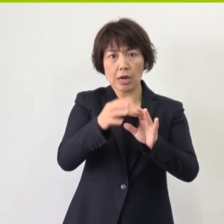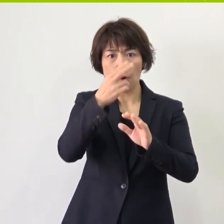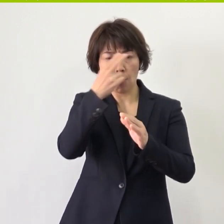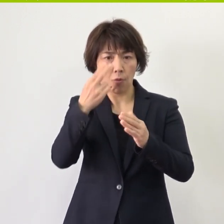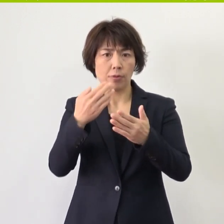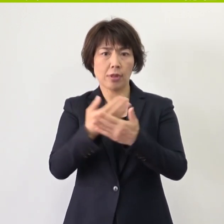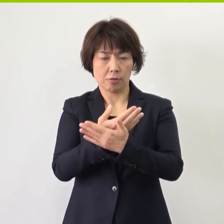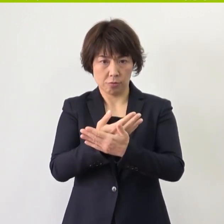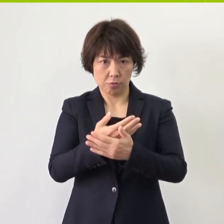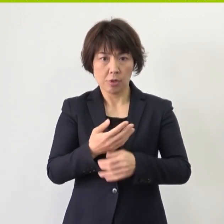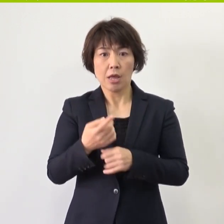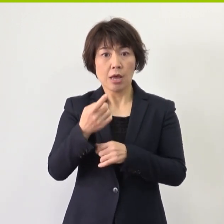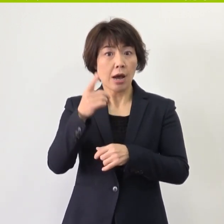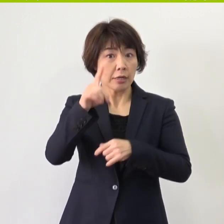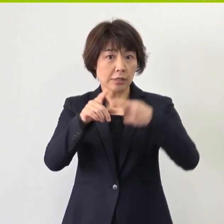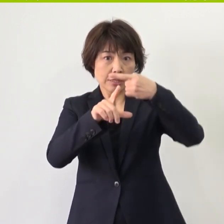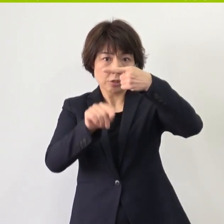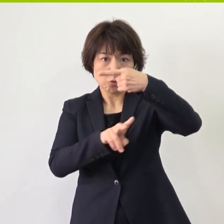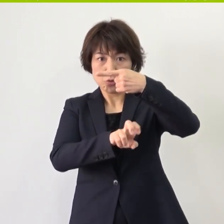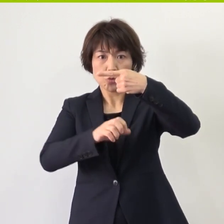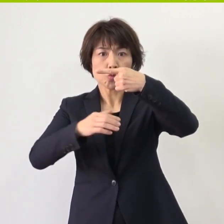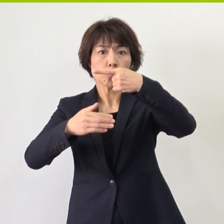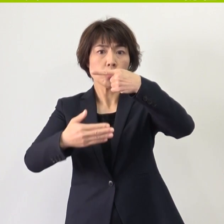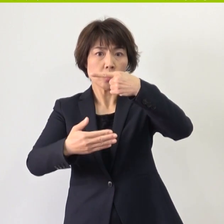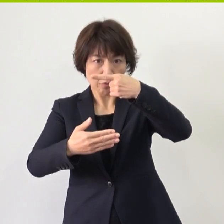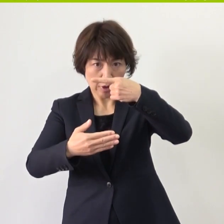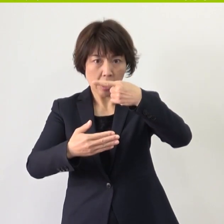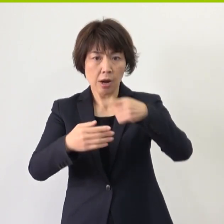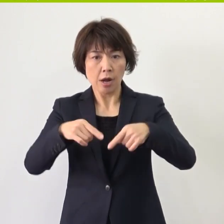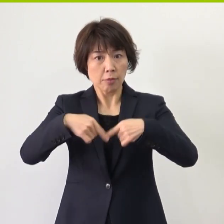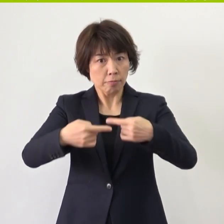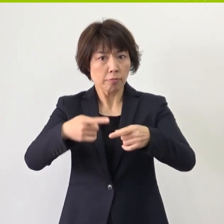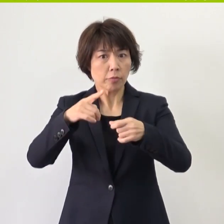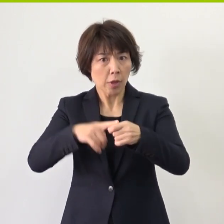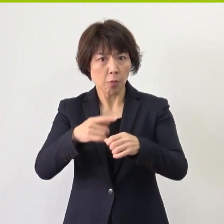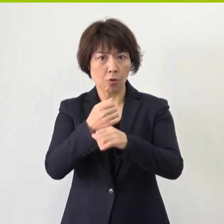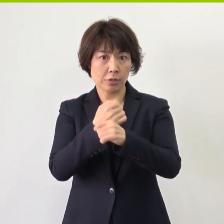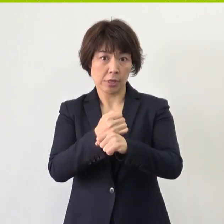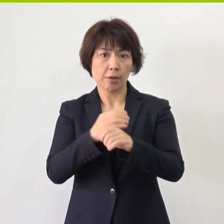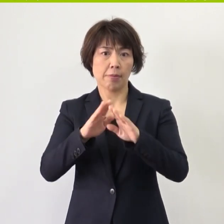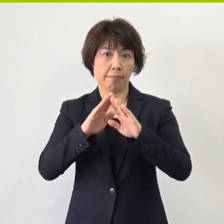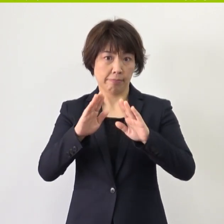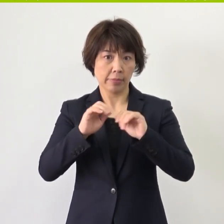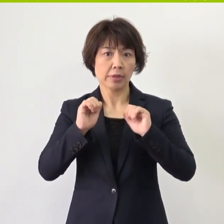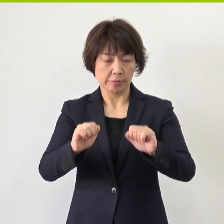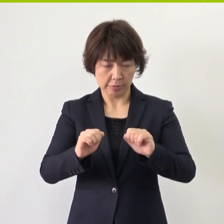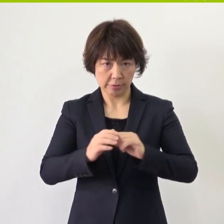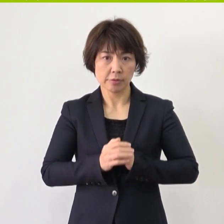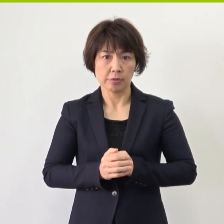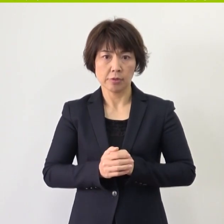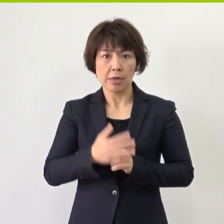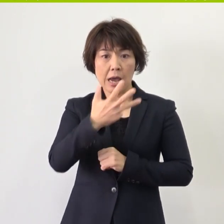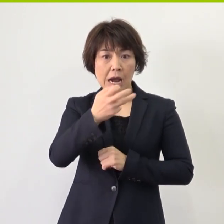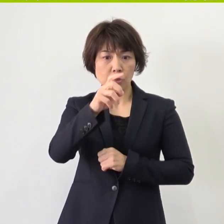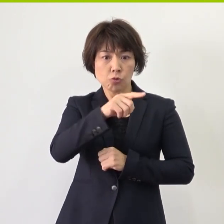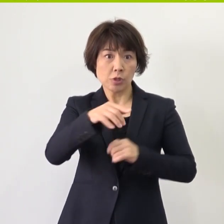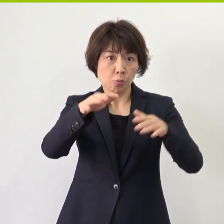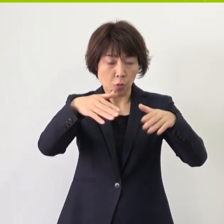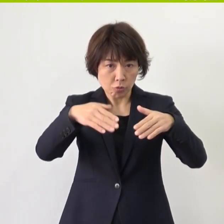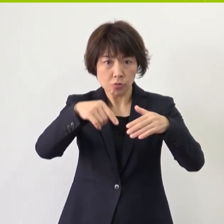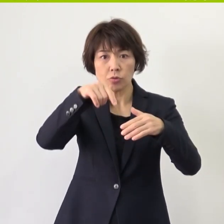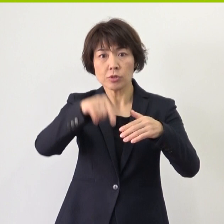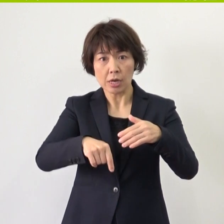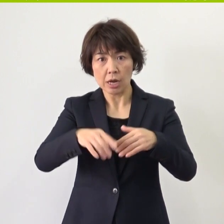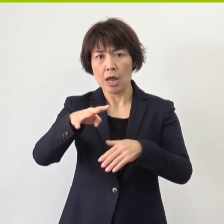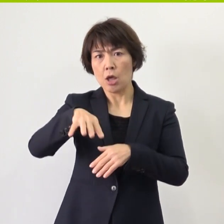。明日29日には適性検査を実施いたします。80人の募集定員のところ